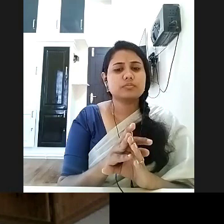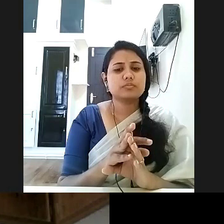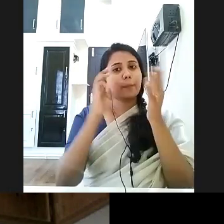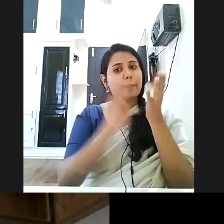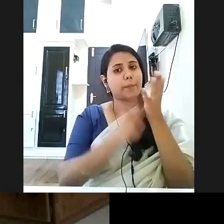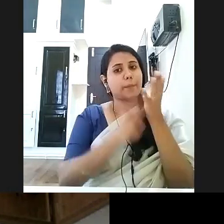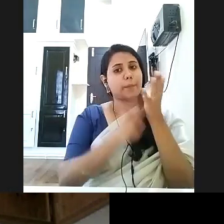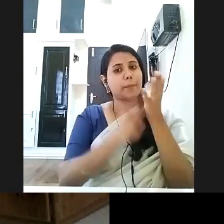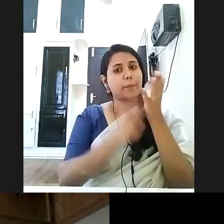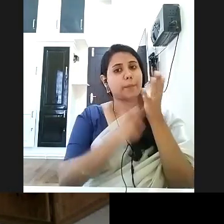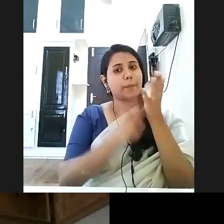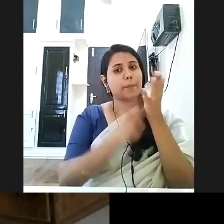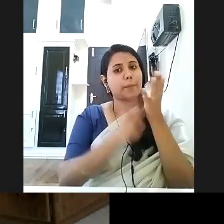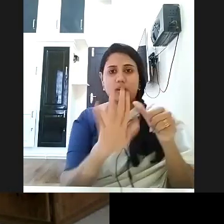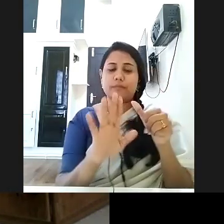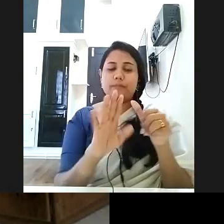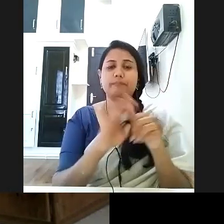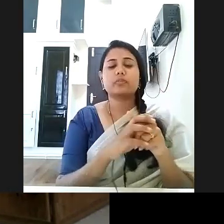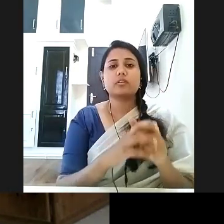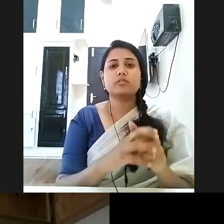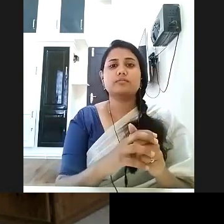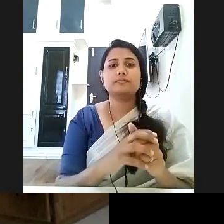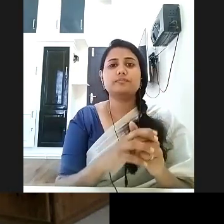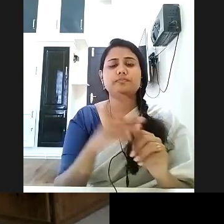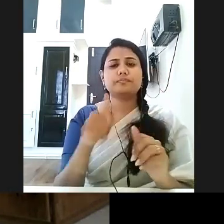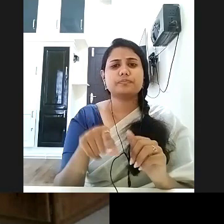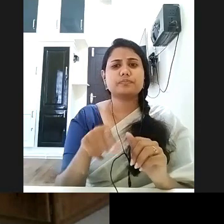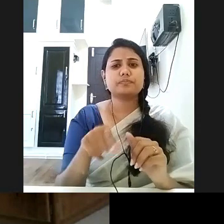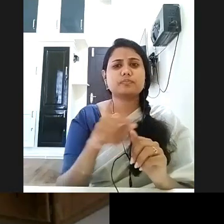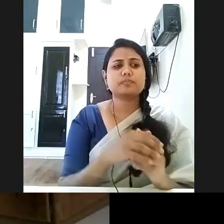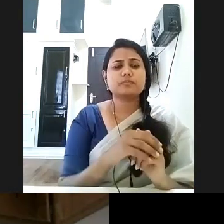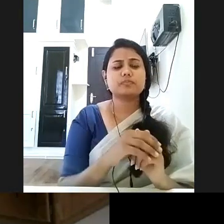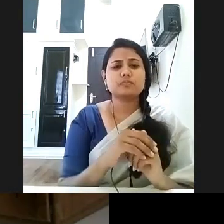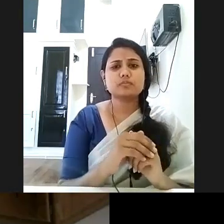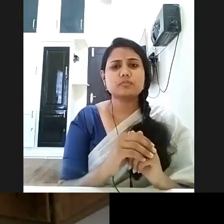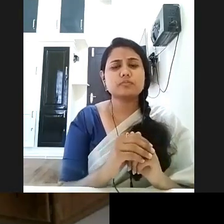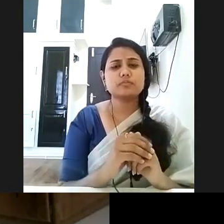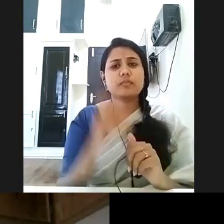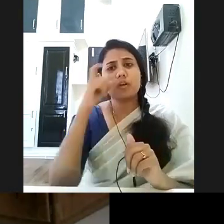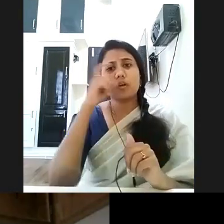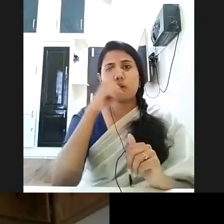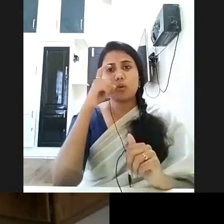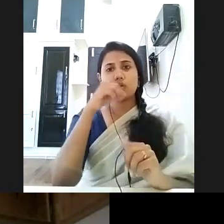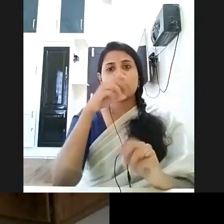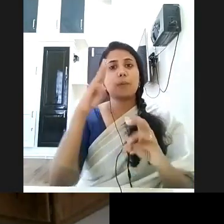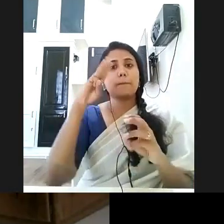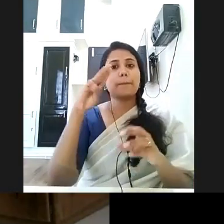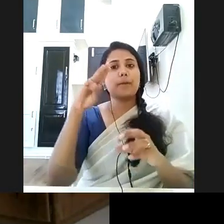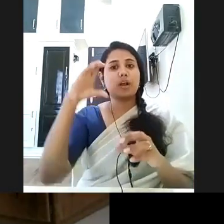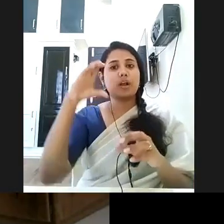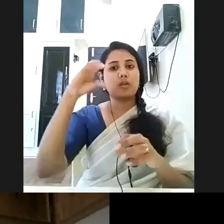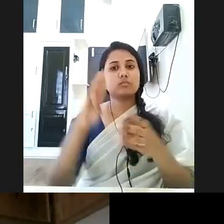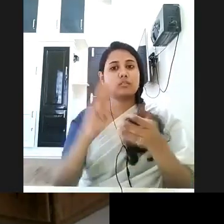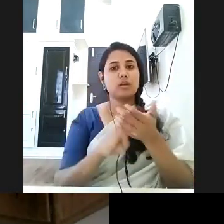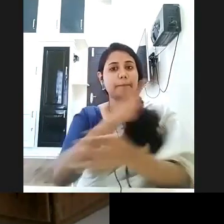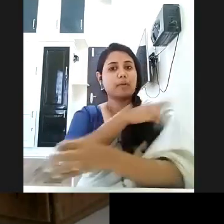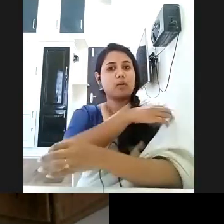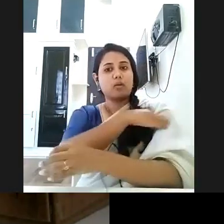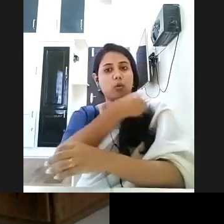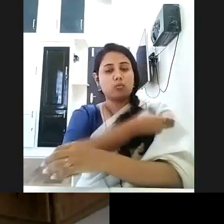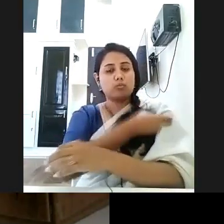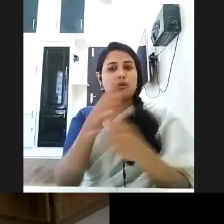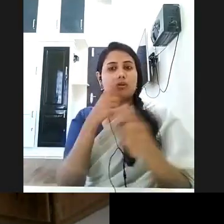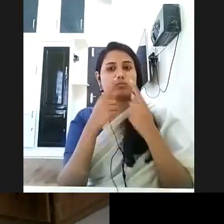ആണ് അറിയപ്പെട്ടത്. അന്ന് കോഴിക്കോട് മെഡിക്കൽ കോളേജിലെ ഡോക്ടർ നോക്കിയപ്പോ